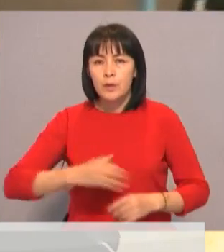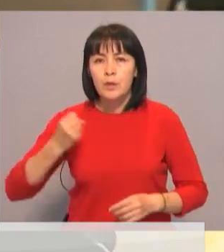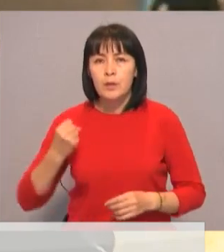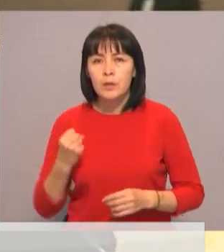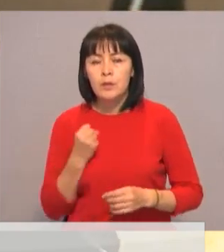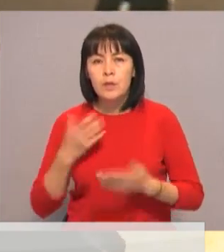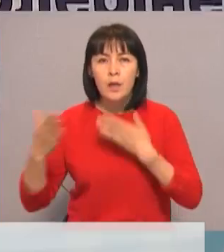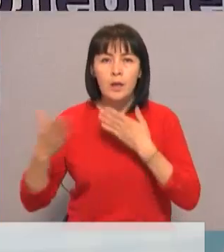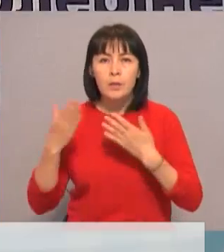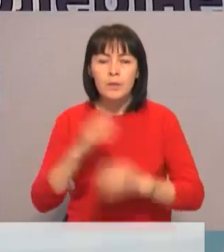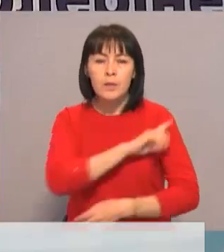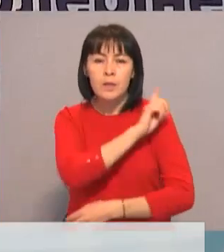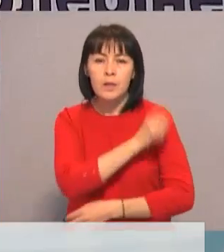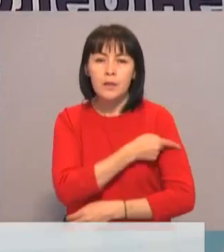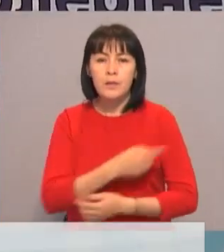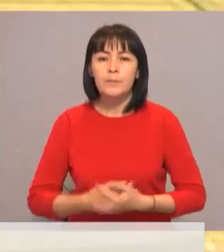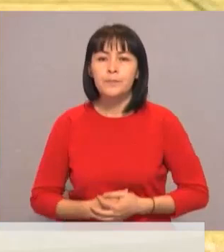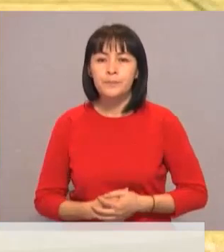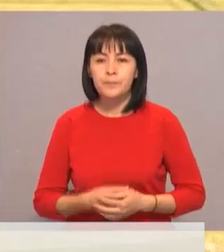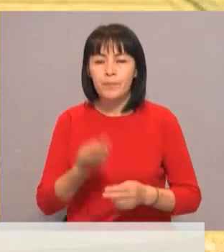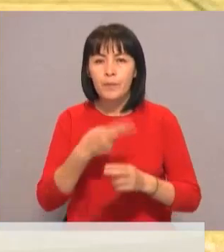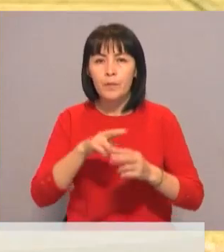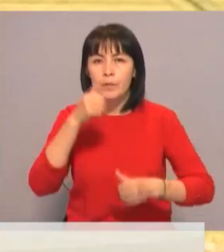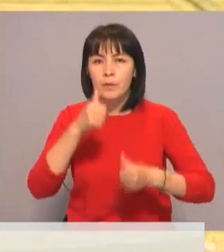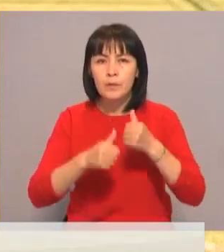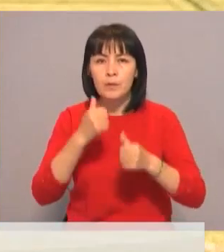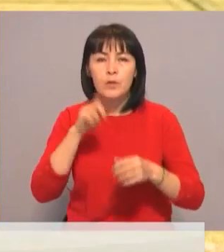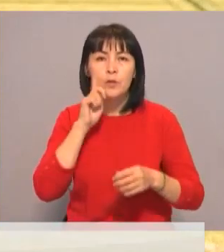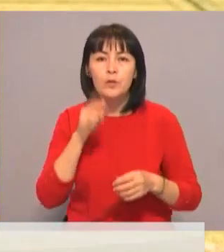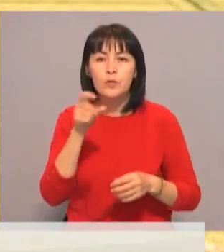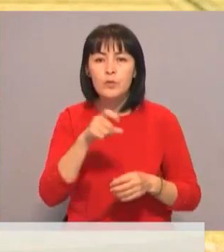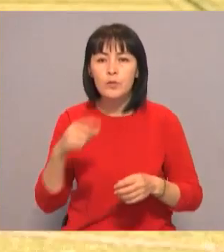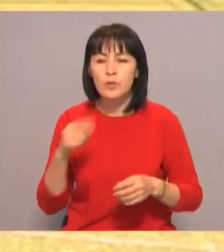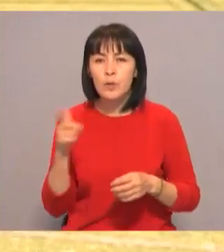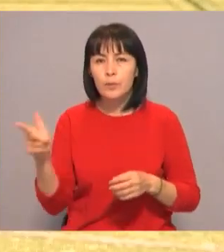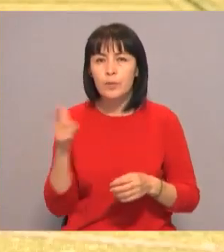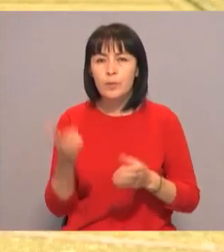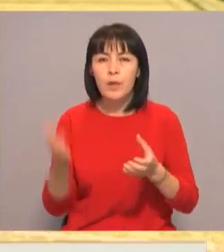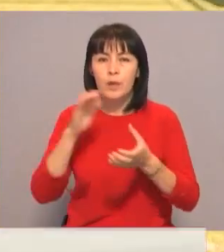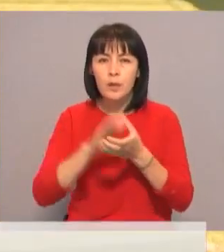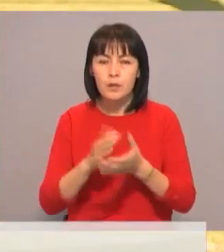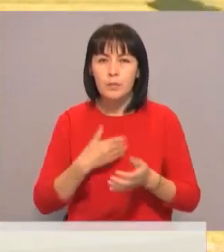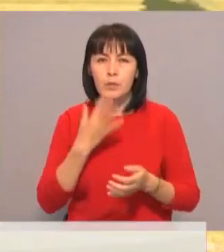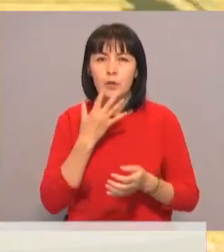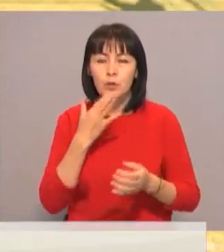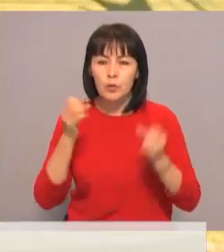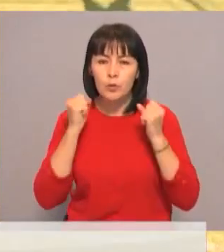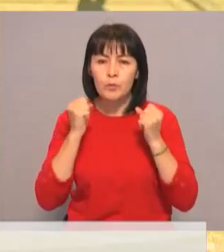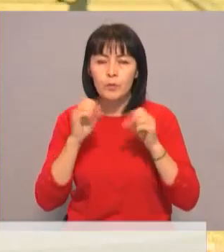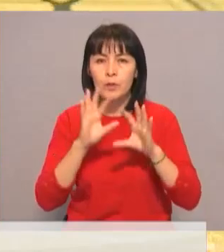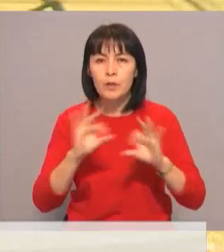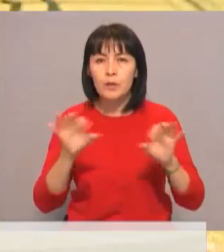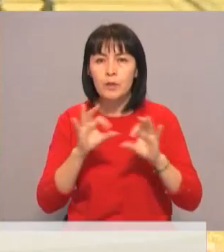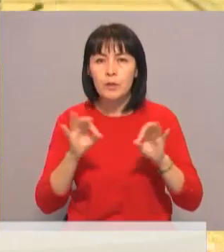достық қарым-қатынасты нығайту. Бұл жарыс арқасында студенттер бір-бірімен танысу, біздің ұлттық спортты